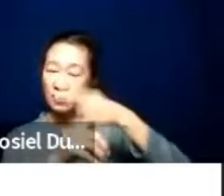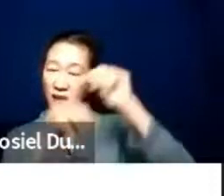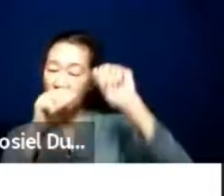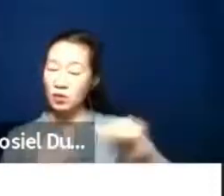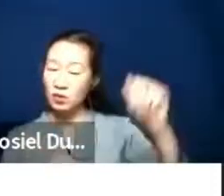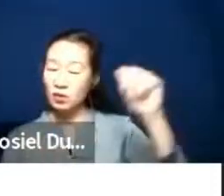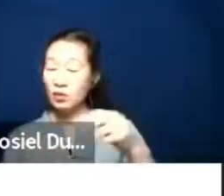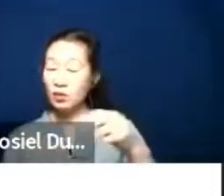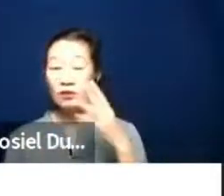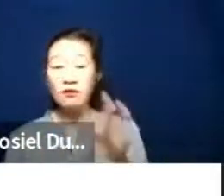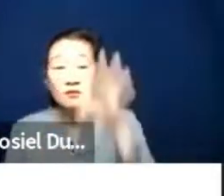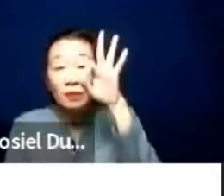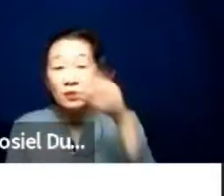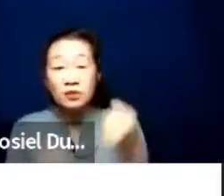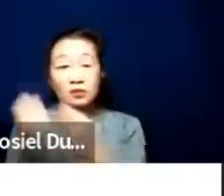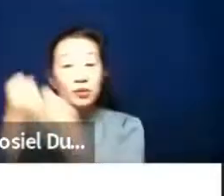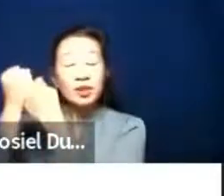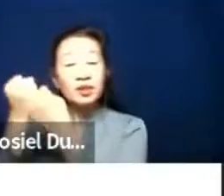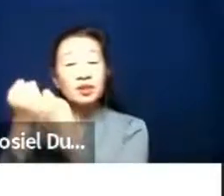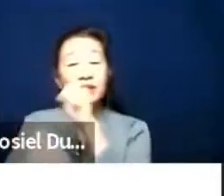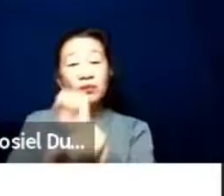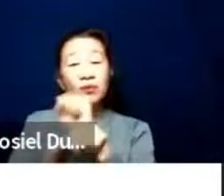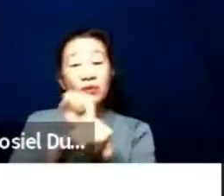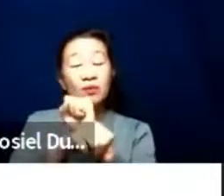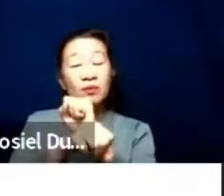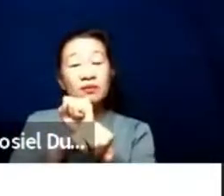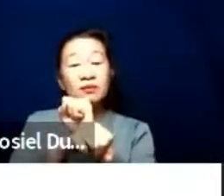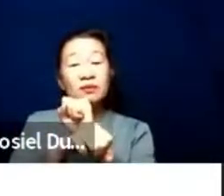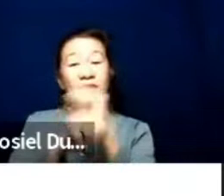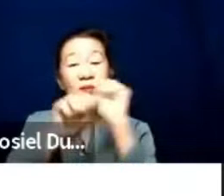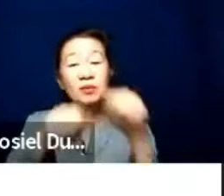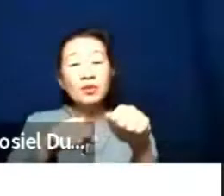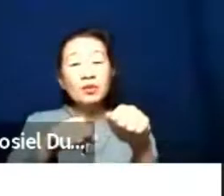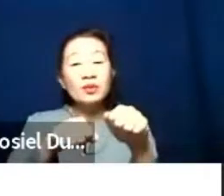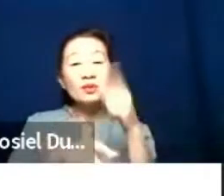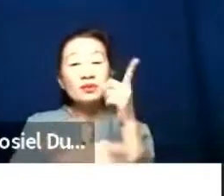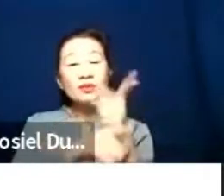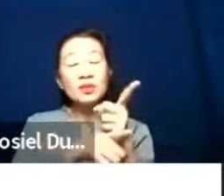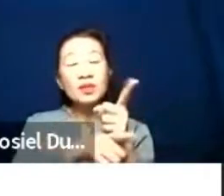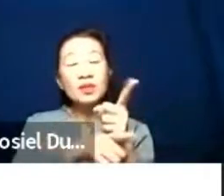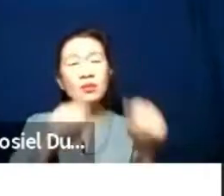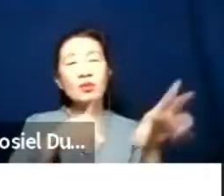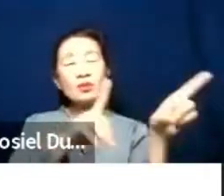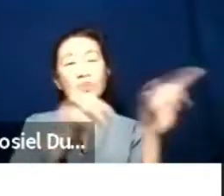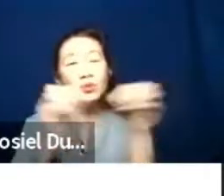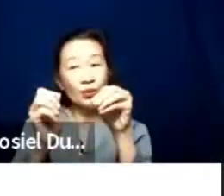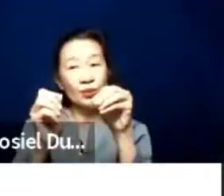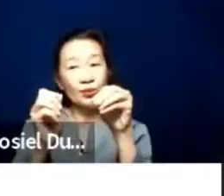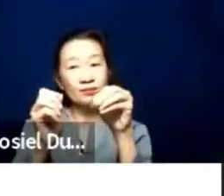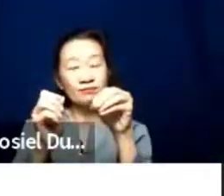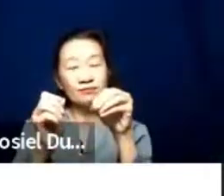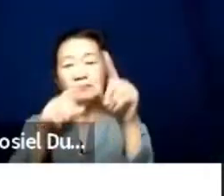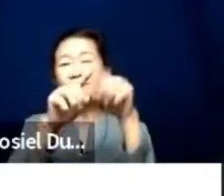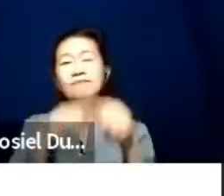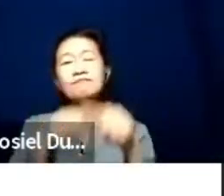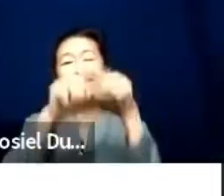makapaghanap siya ng supported employment na position na na talagang magagampanan niya, no, ng according